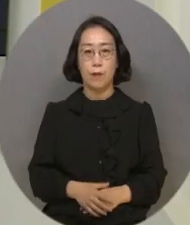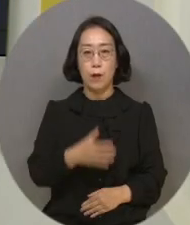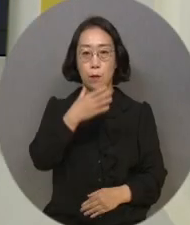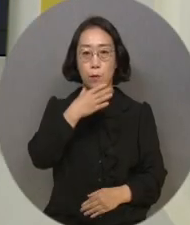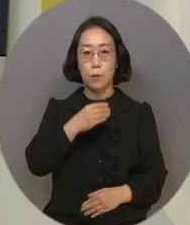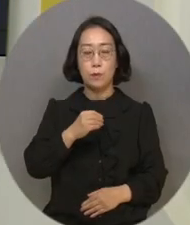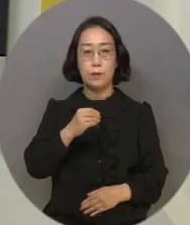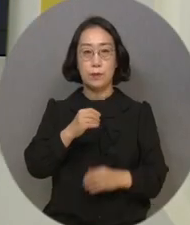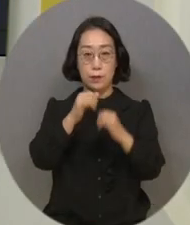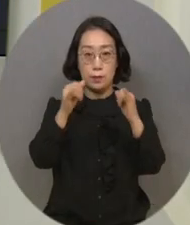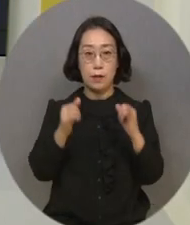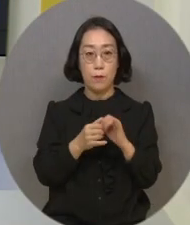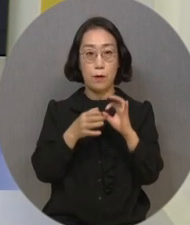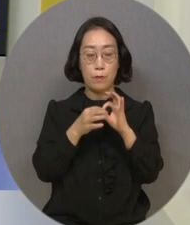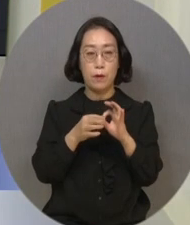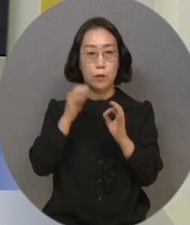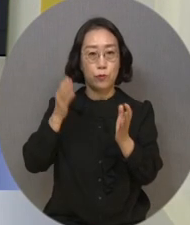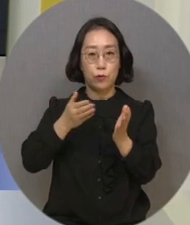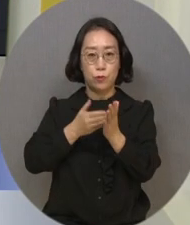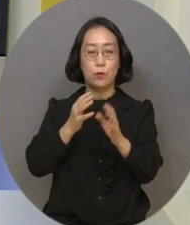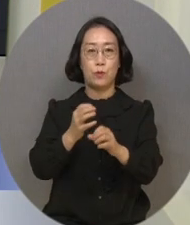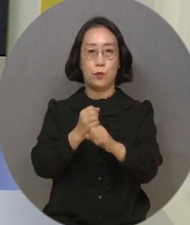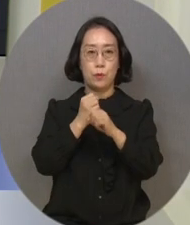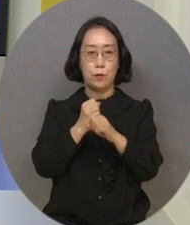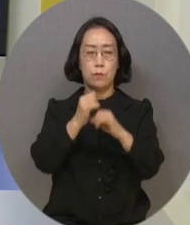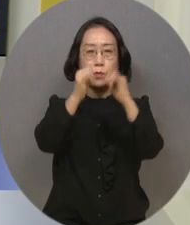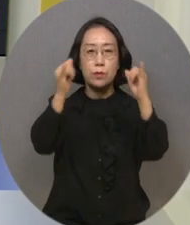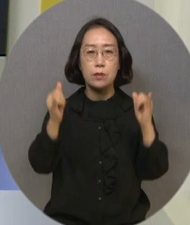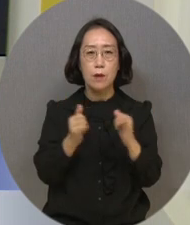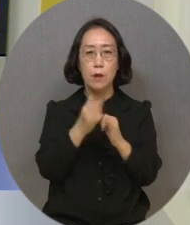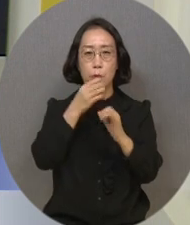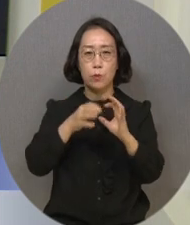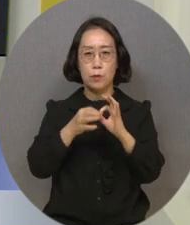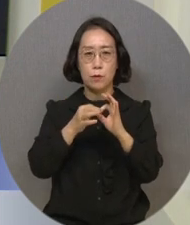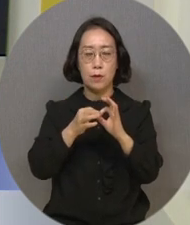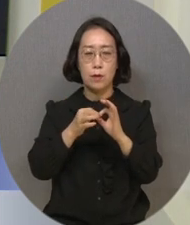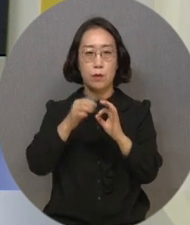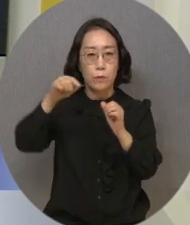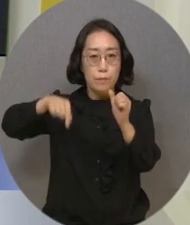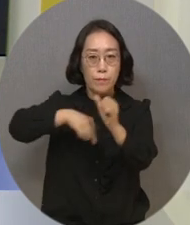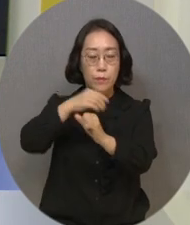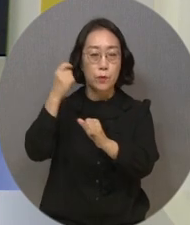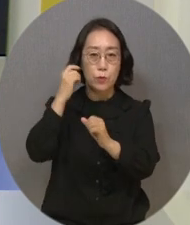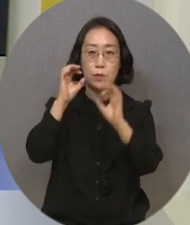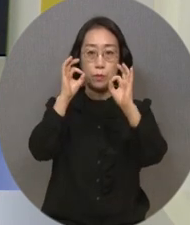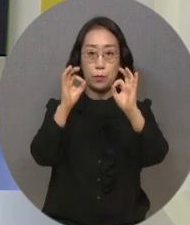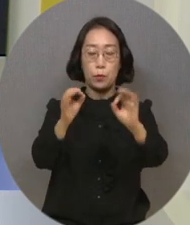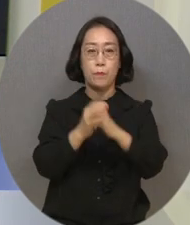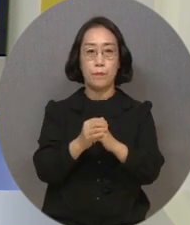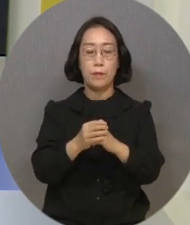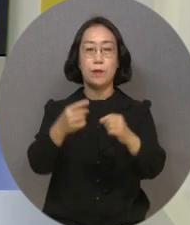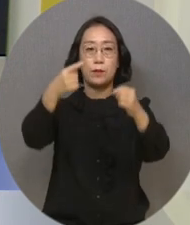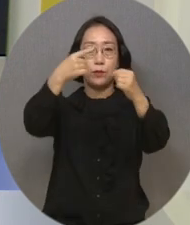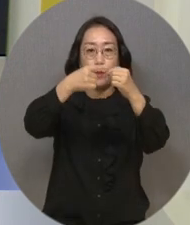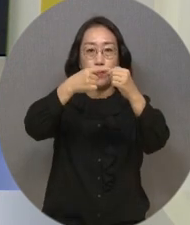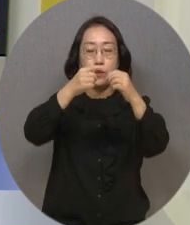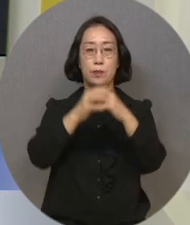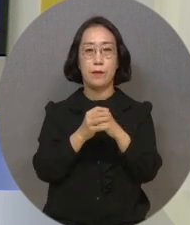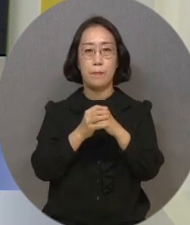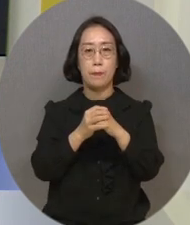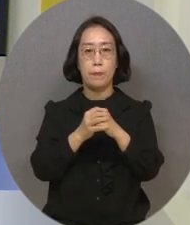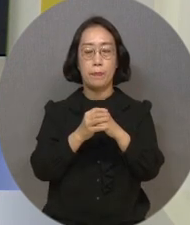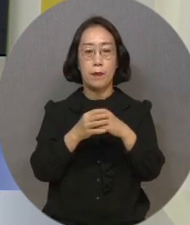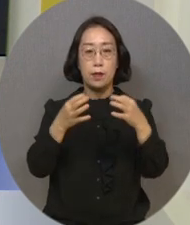웰페어 뉴스 브리핑 박정인입니다 웰페어뉴스와 함께 사회복지개 이슈를 만나봅니다 오늘 첫 번째 기사입니다